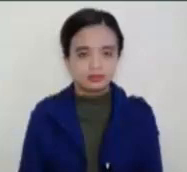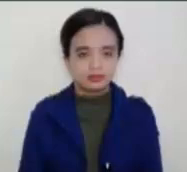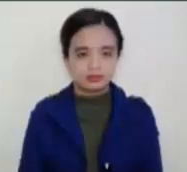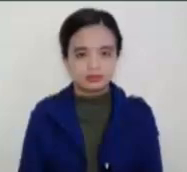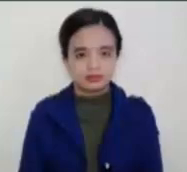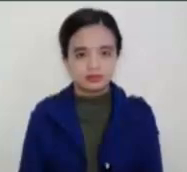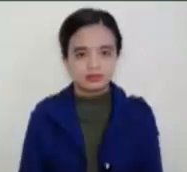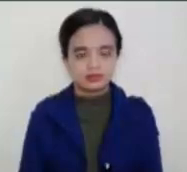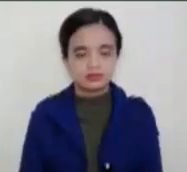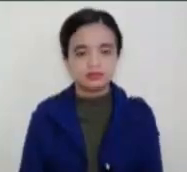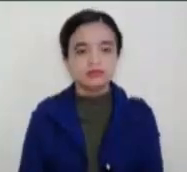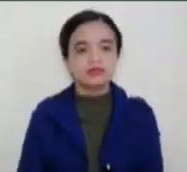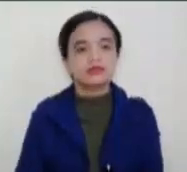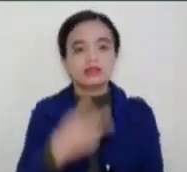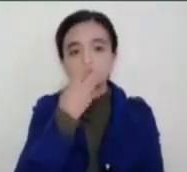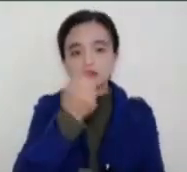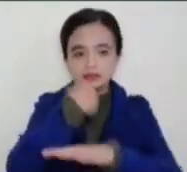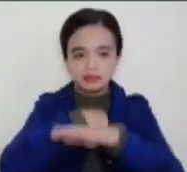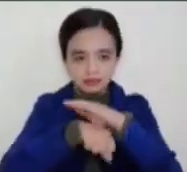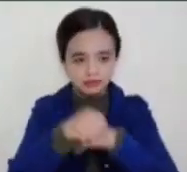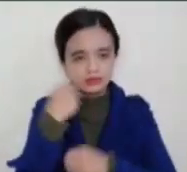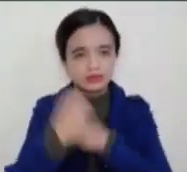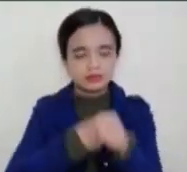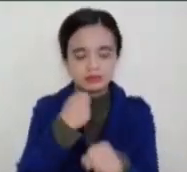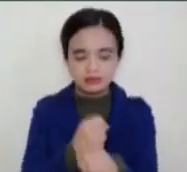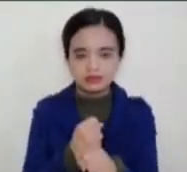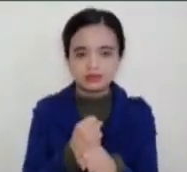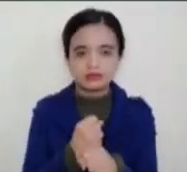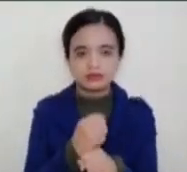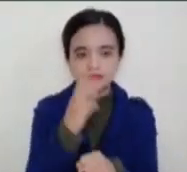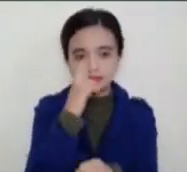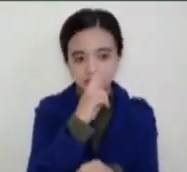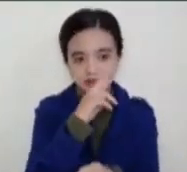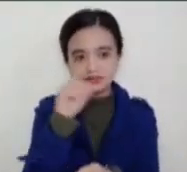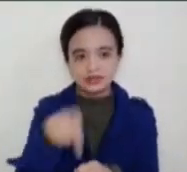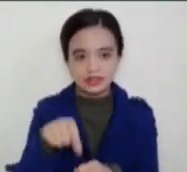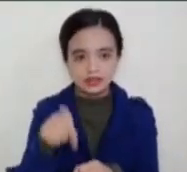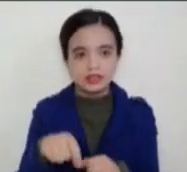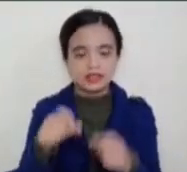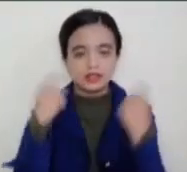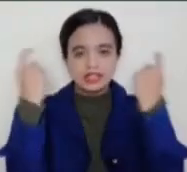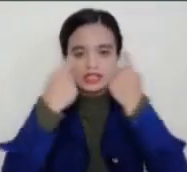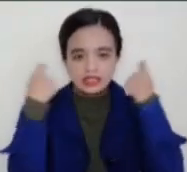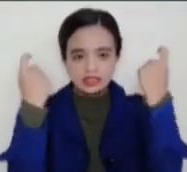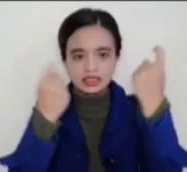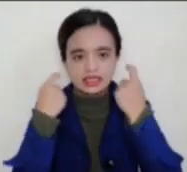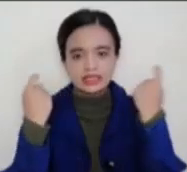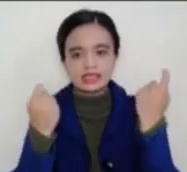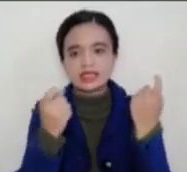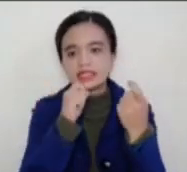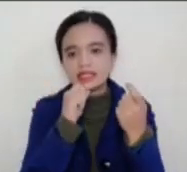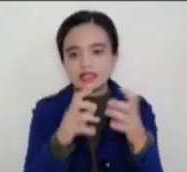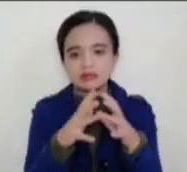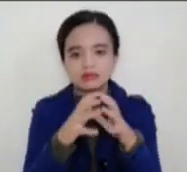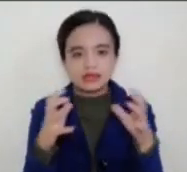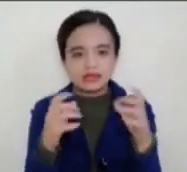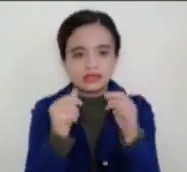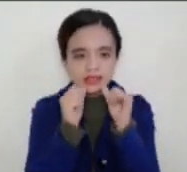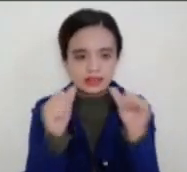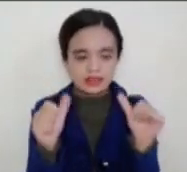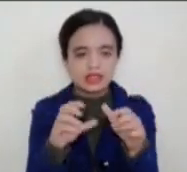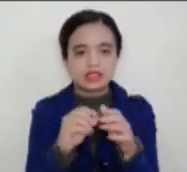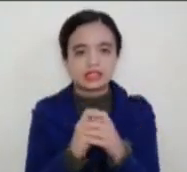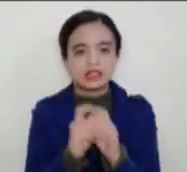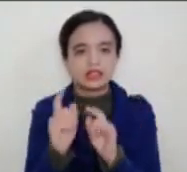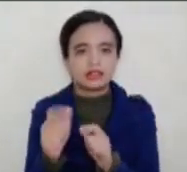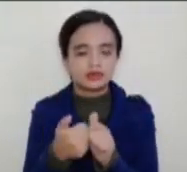Para sa mga pinanganak ng Year of Tinatapa, natiliing low-key ang mga celebration and avoid hosting or attending large party or gathering sa